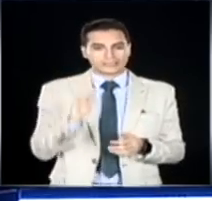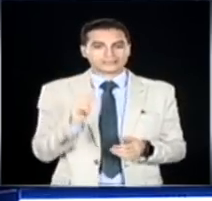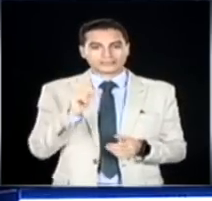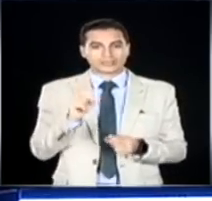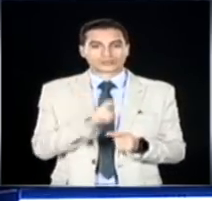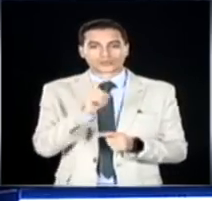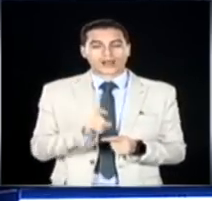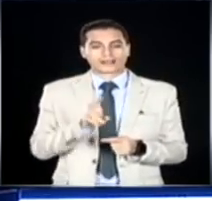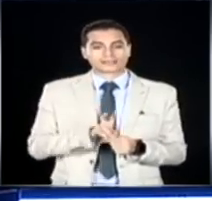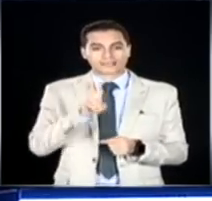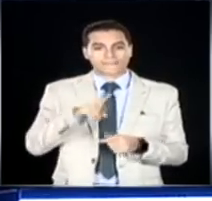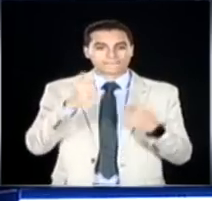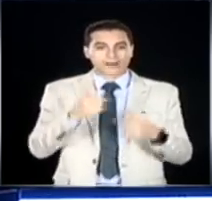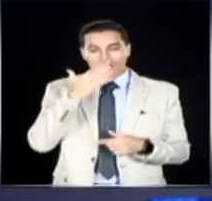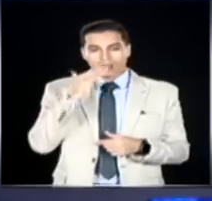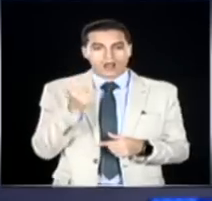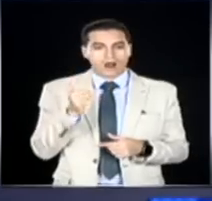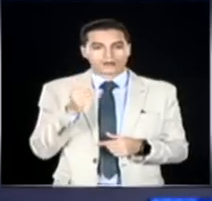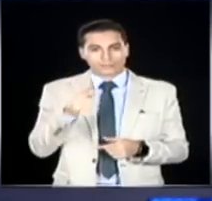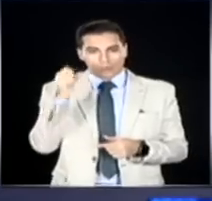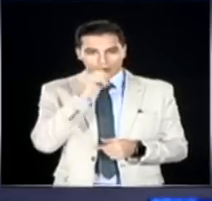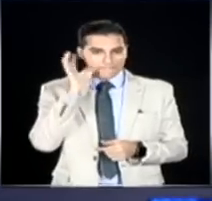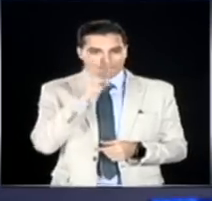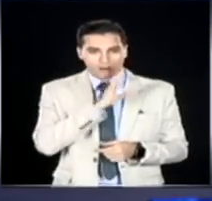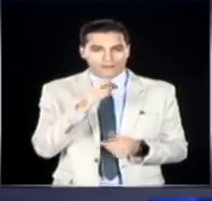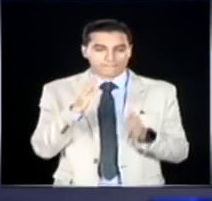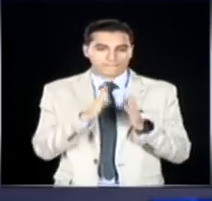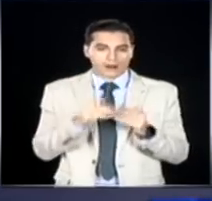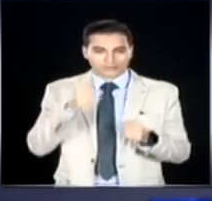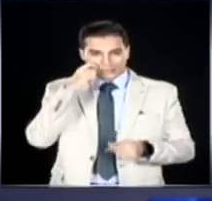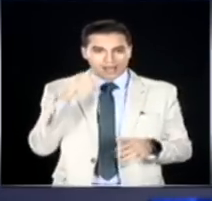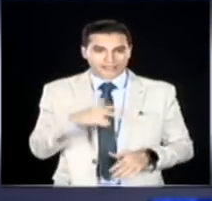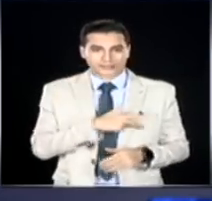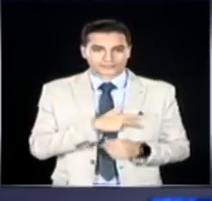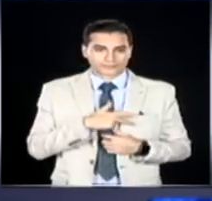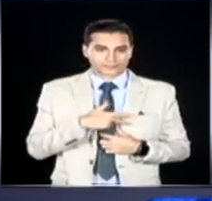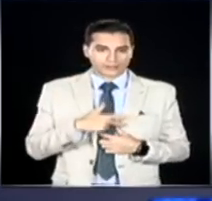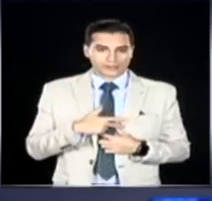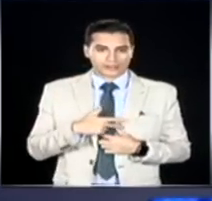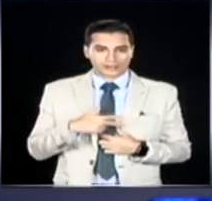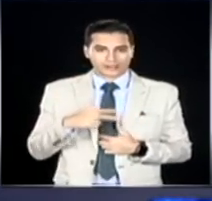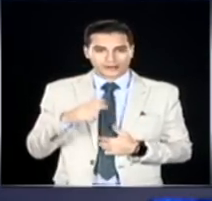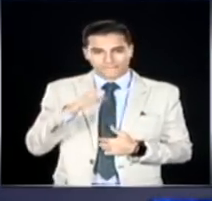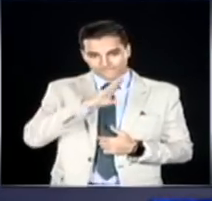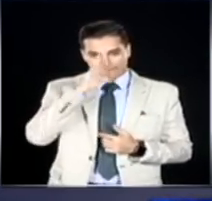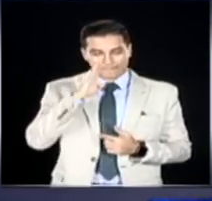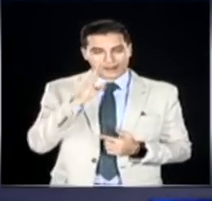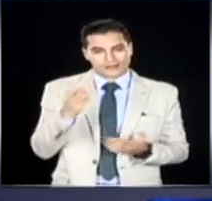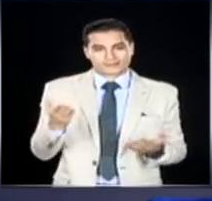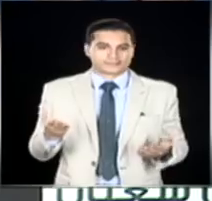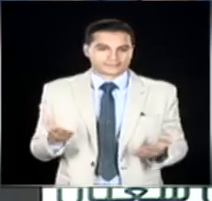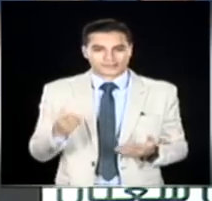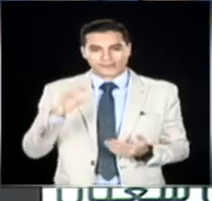سؤال السابع بلادي يا عرب مصري معاصر الكينج محمد